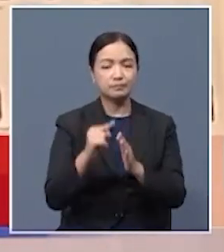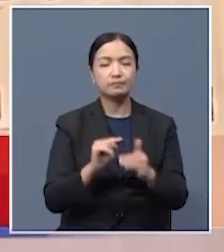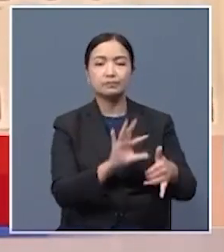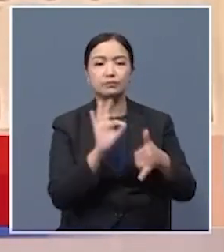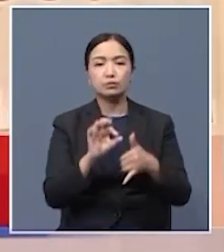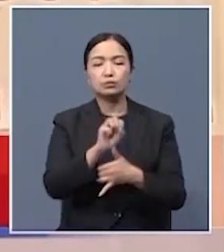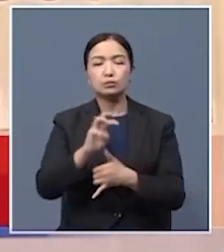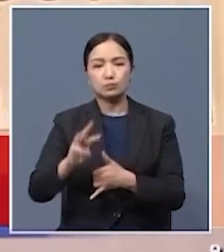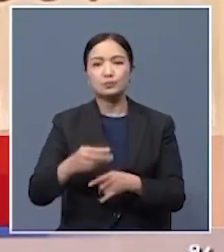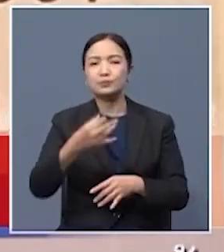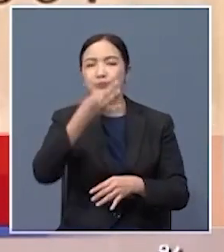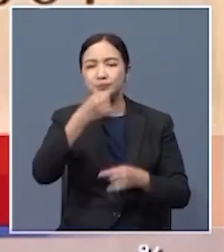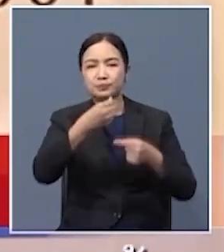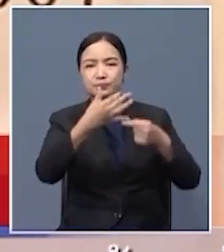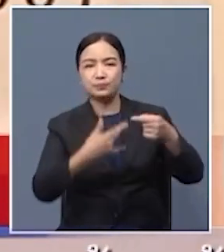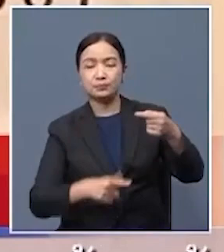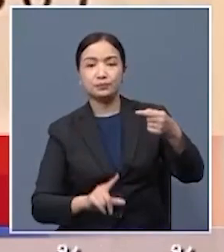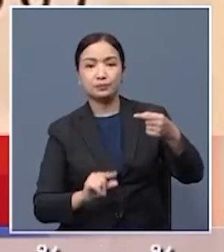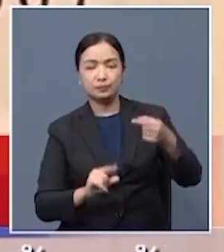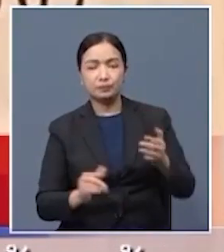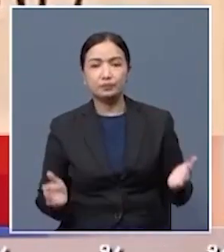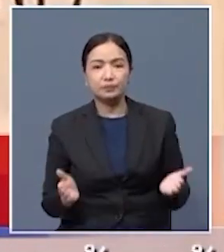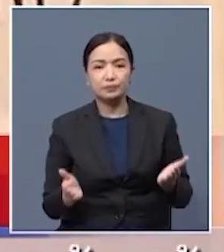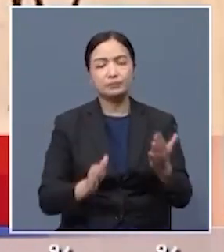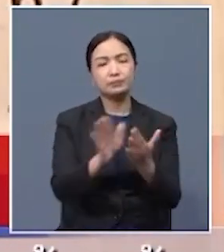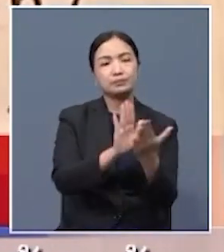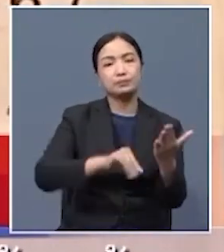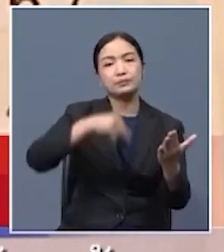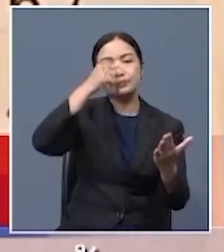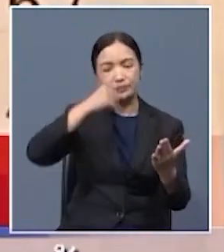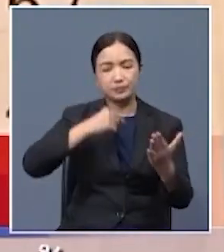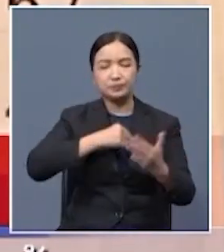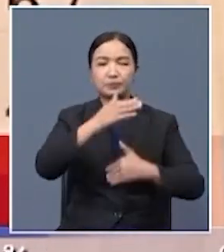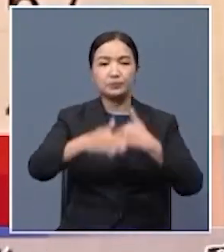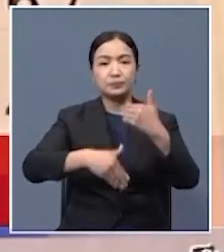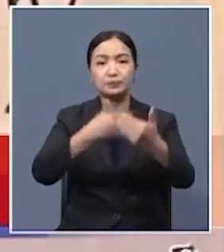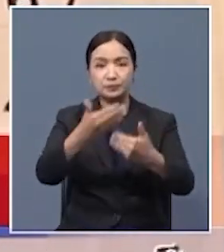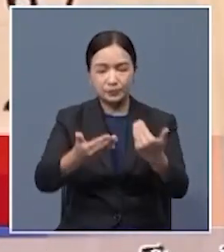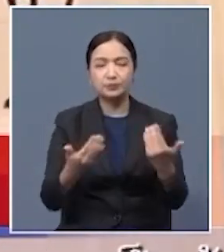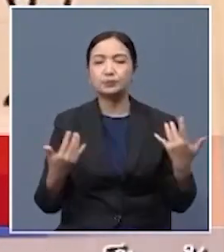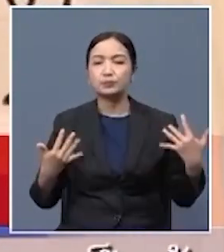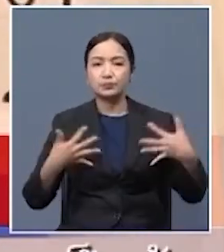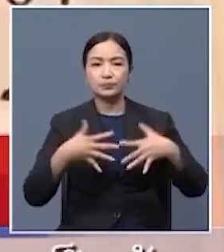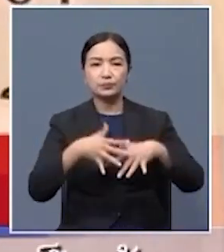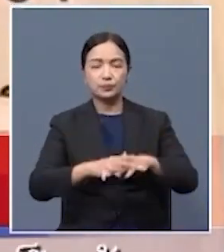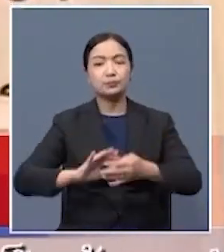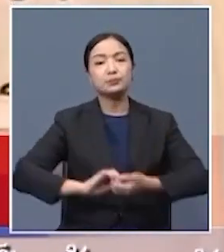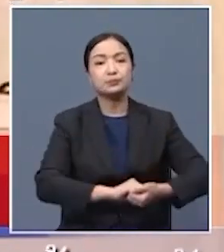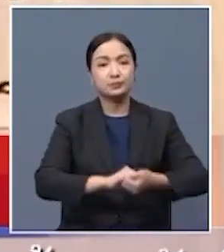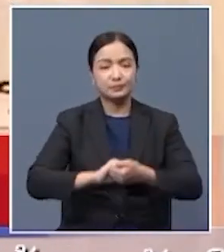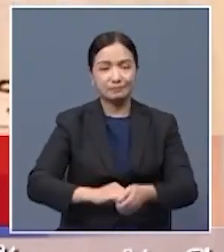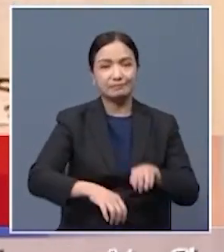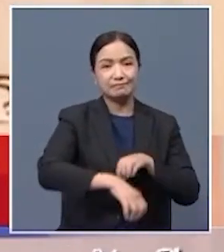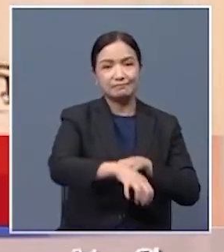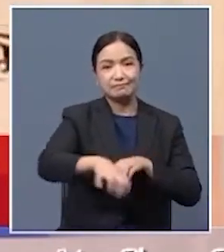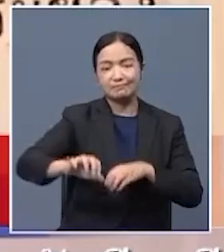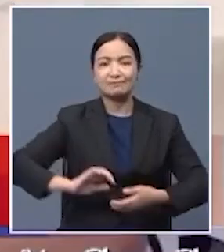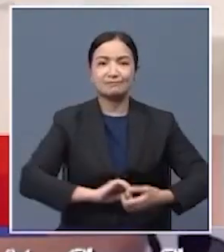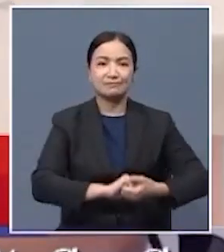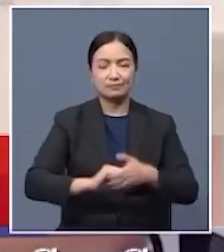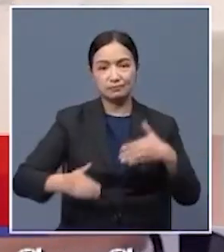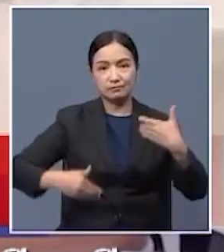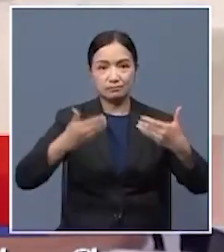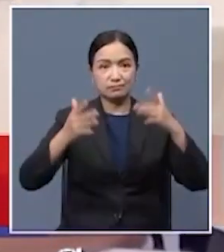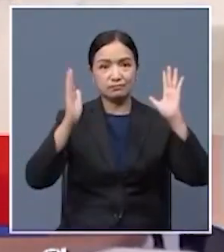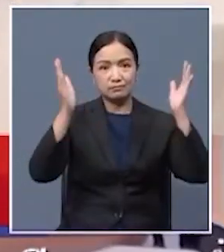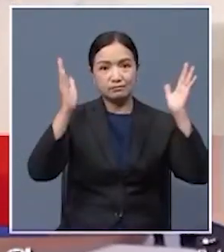า20กลุ่มอาชีพร่วมใจขับเคลื่อนประเทศไทยไปพร้อมกันซึ่งเป็นโครงการบูรณาการความร่วมมือของทุกภาคส่วนภายใต้กิจกรรม